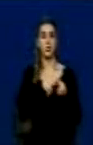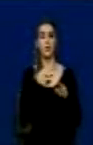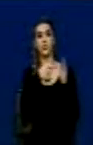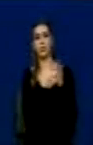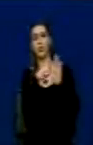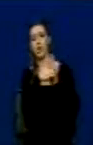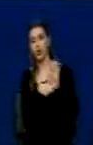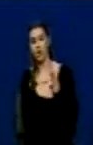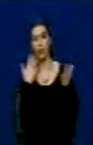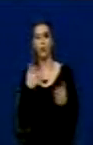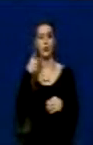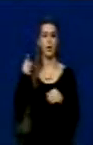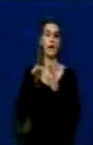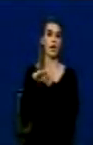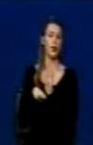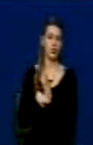ligj apo ai ligj.